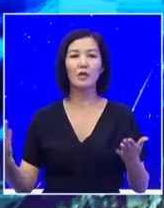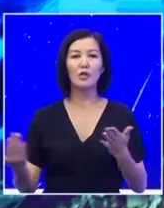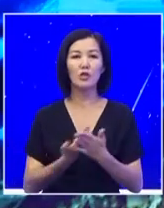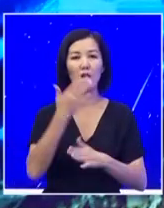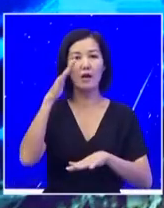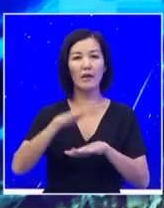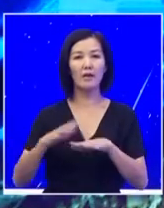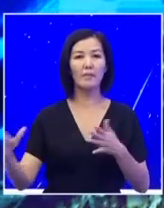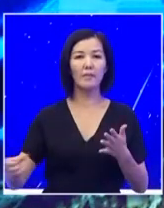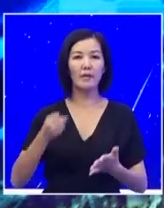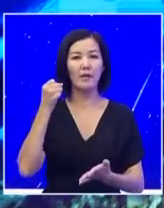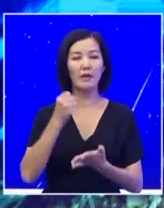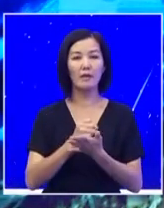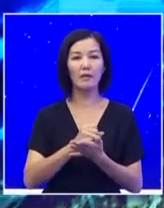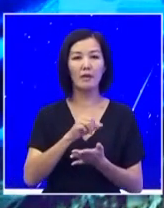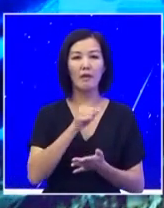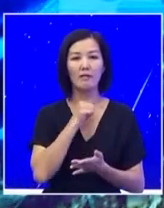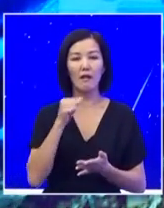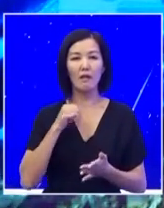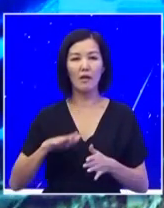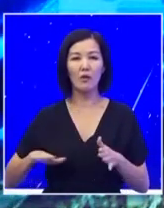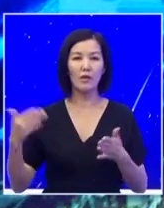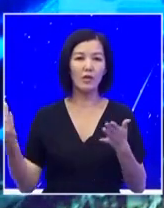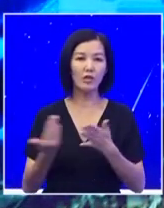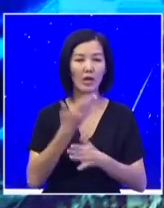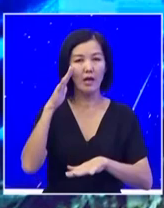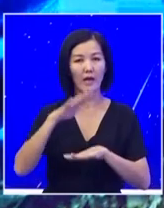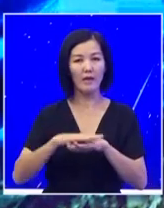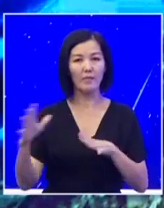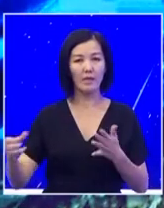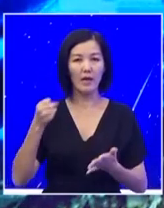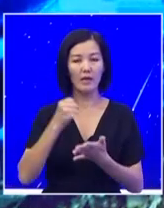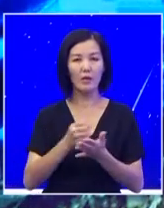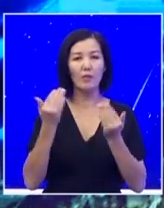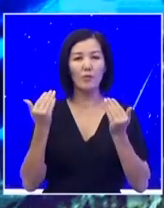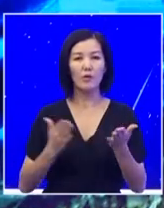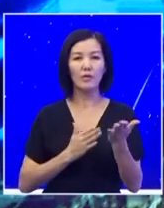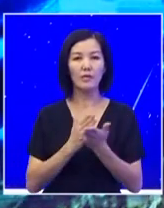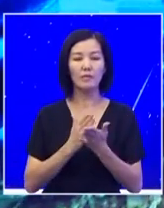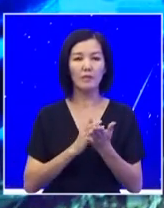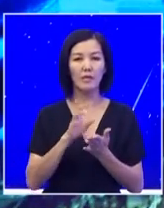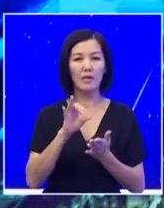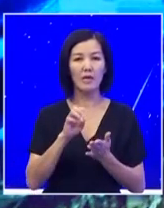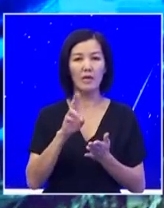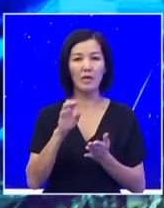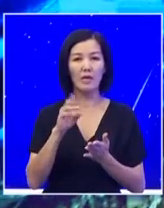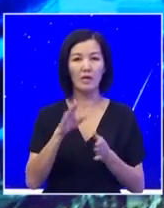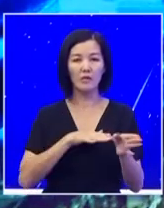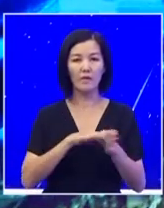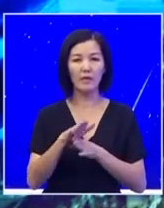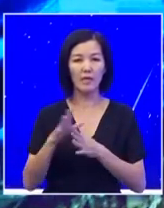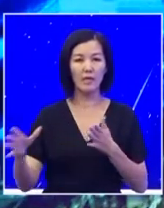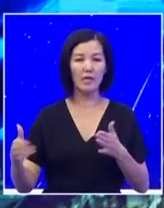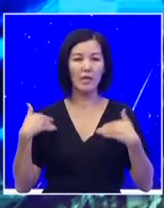Жаңа басшы, жаңа белес. Талғар ауданына жаңа әкім тағайындалды. Енді бұл қызметті Серікжан Ерекешев атқарады.